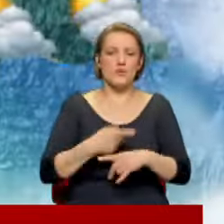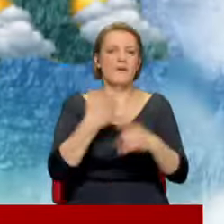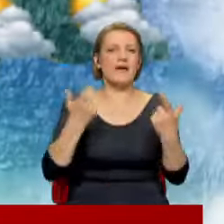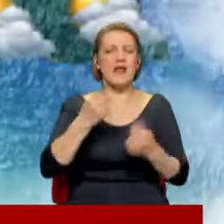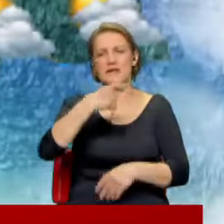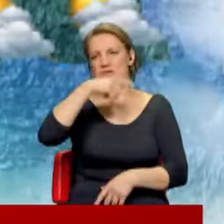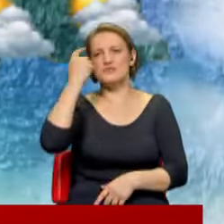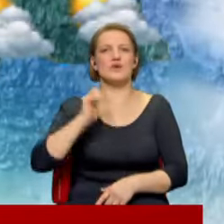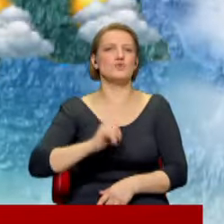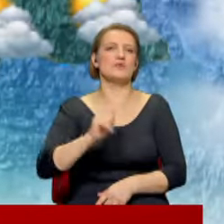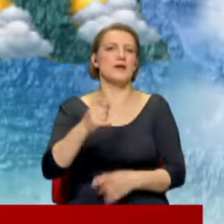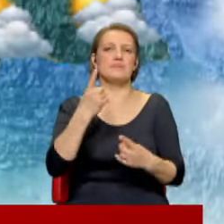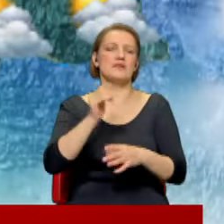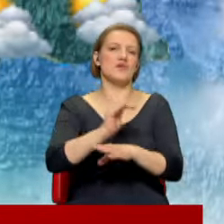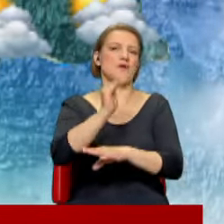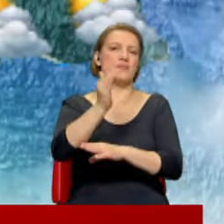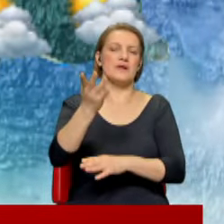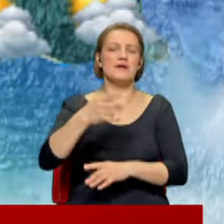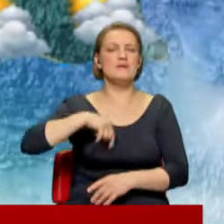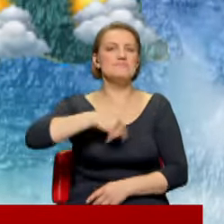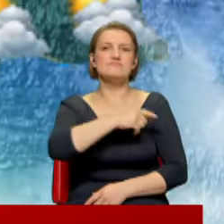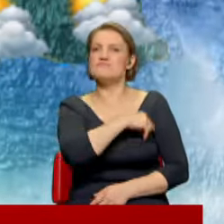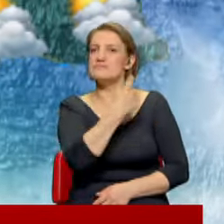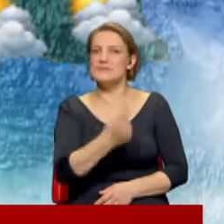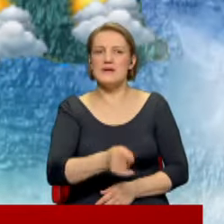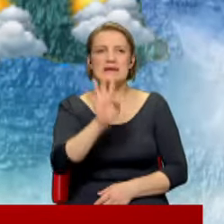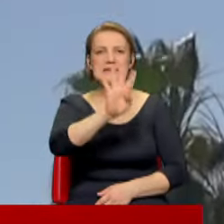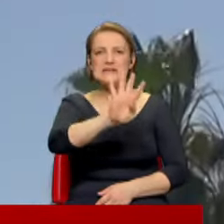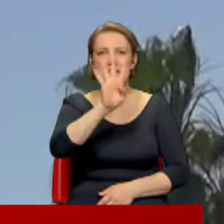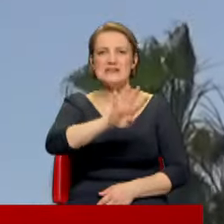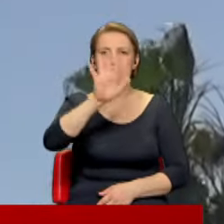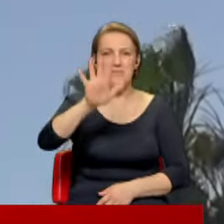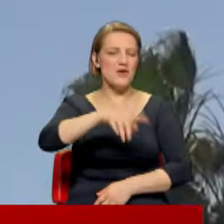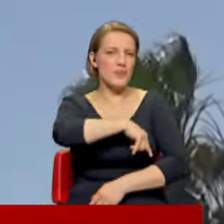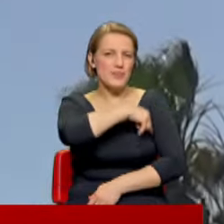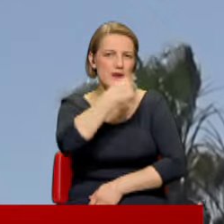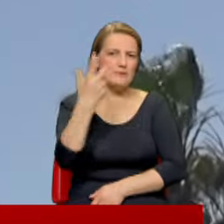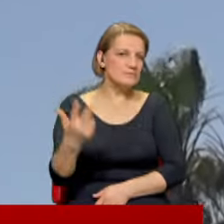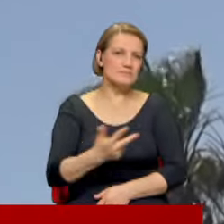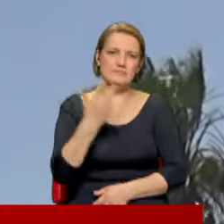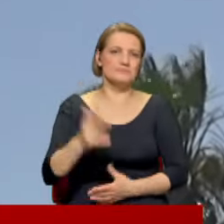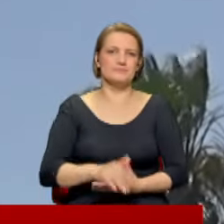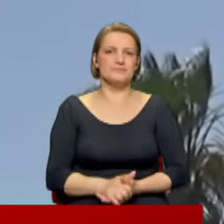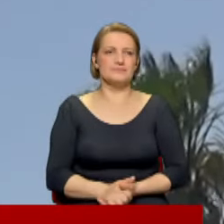en sıcak günlerden biri yaşandı. Termometreler 40-45 derecelere dayandı.